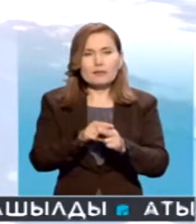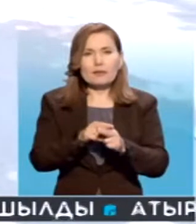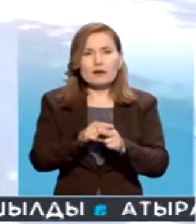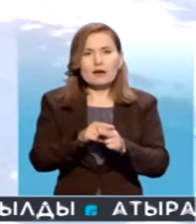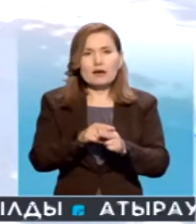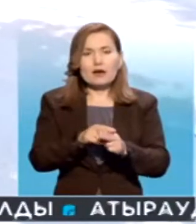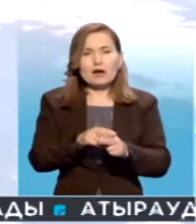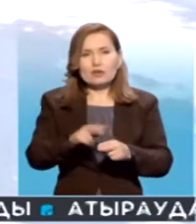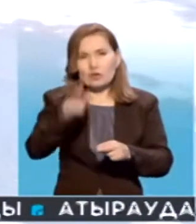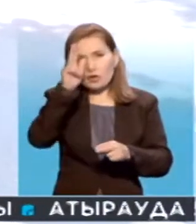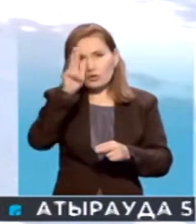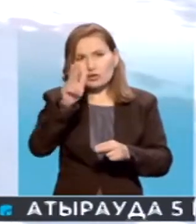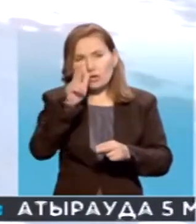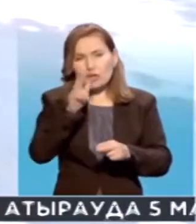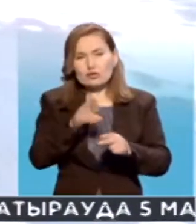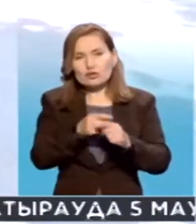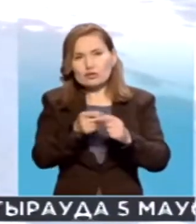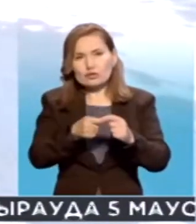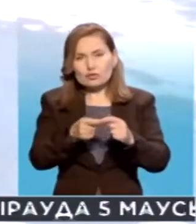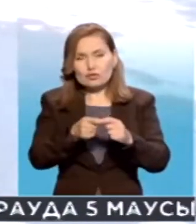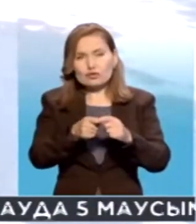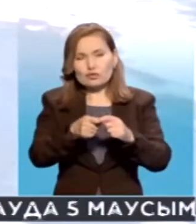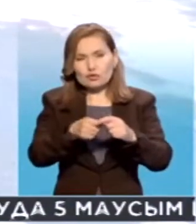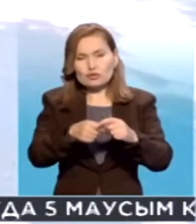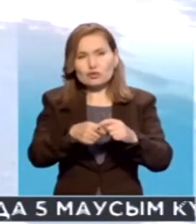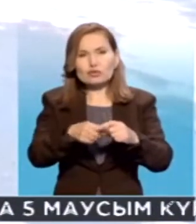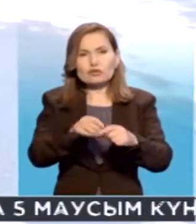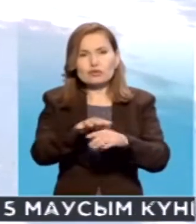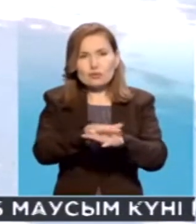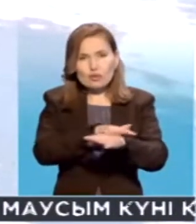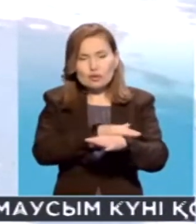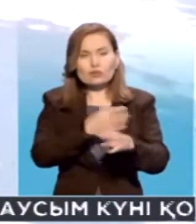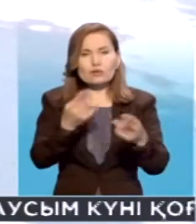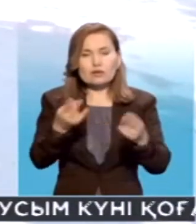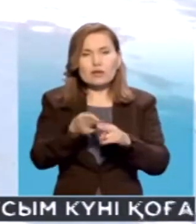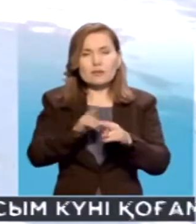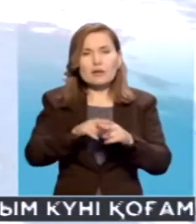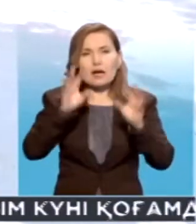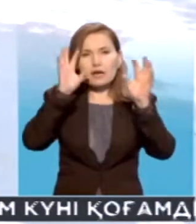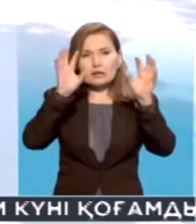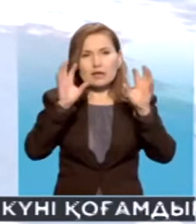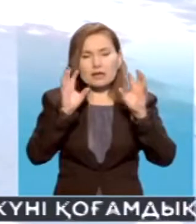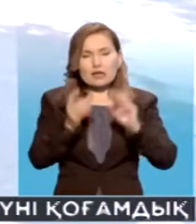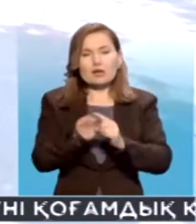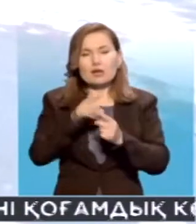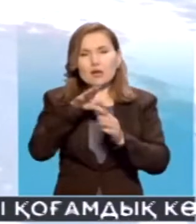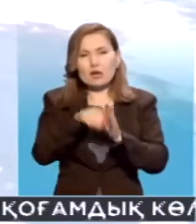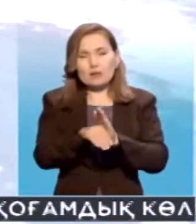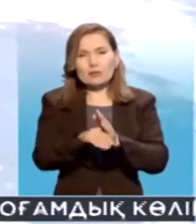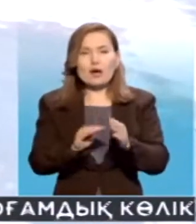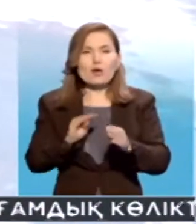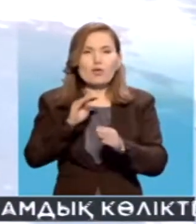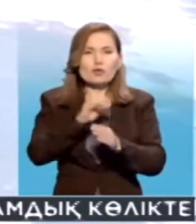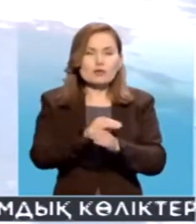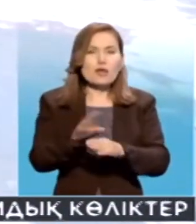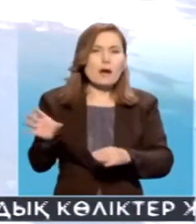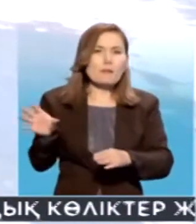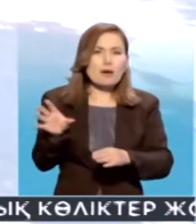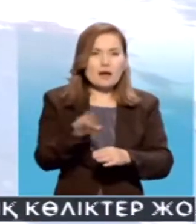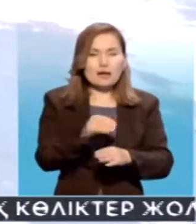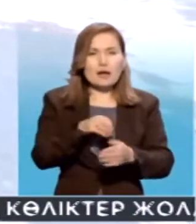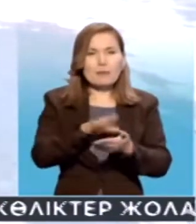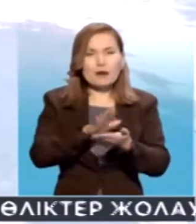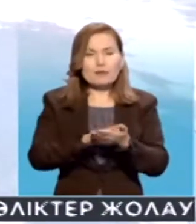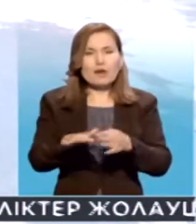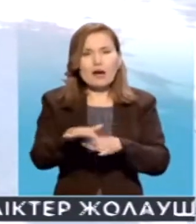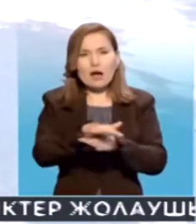Кемінде бір үш ай созса, бұл заңдылықтардың бәрін, конституцияға ілігетін, қосылған нәрселердің бәрін